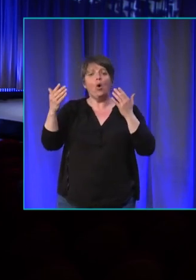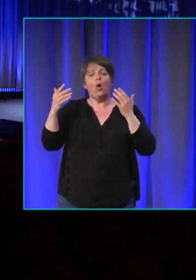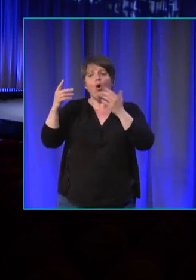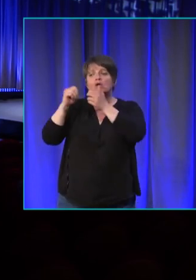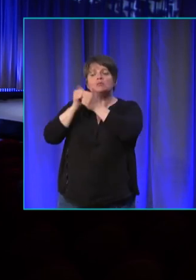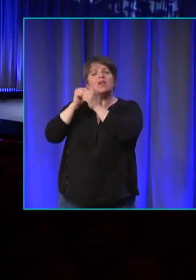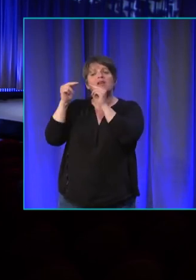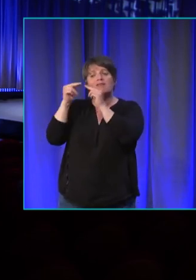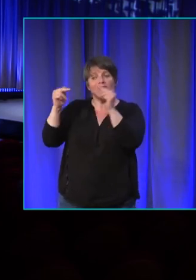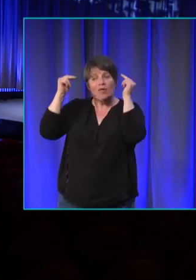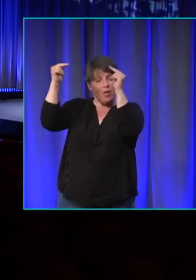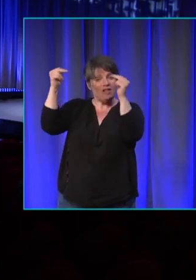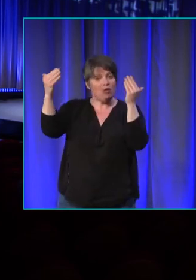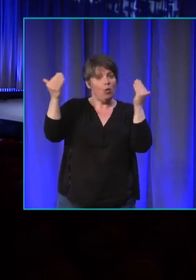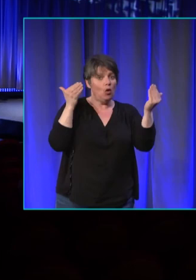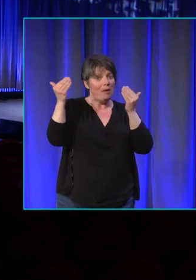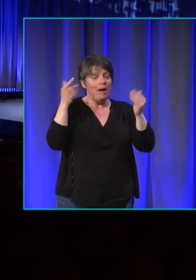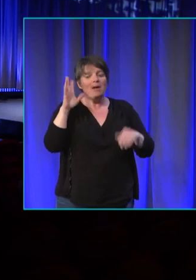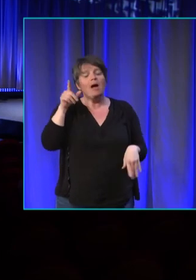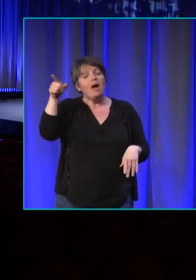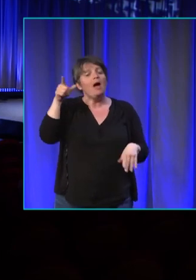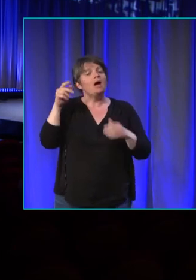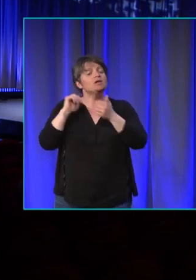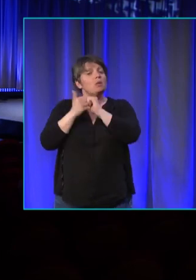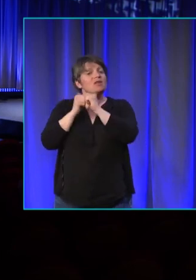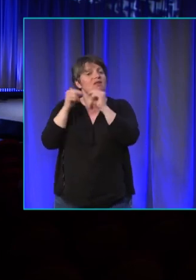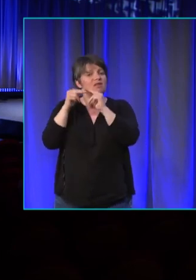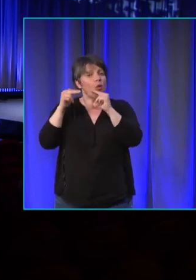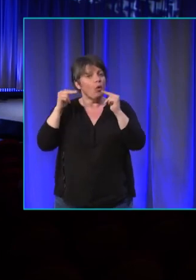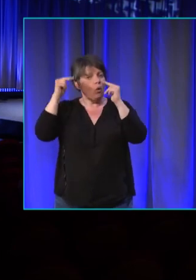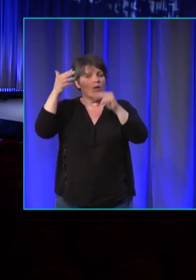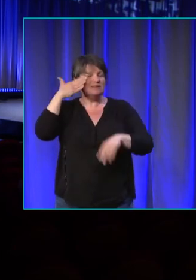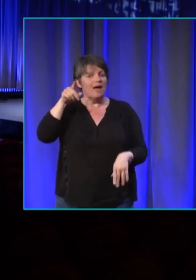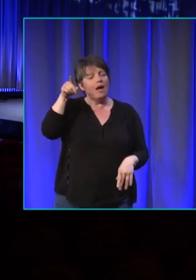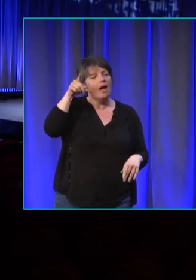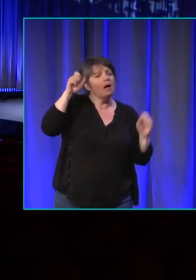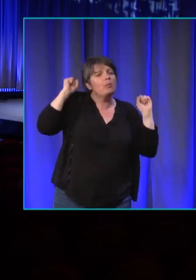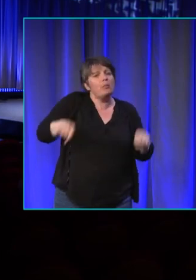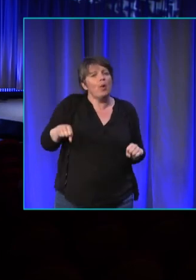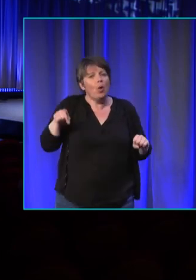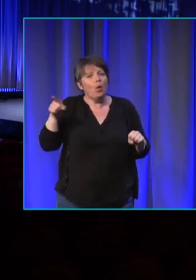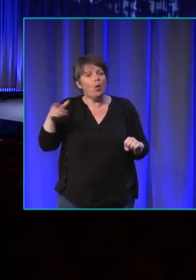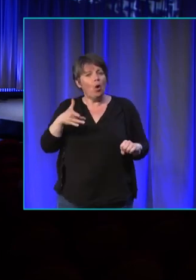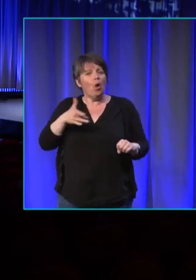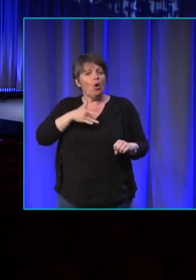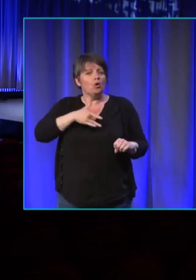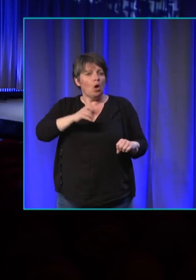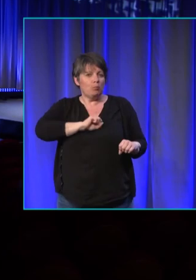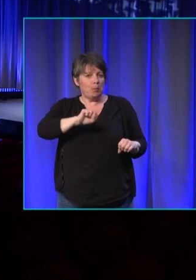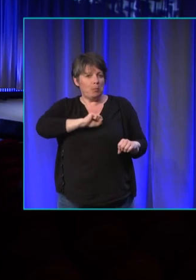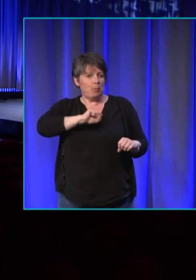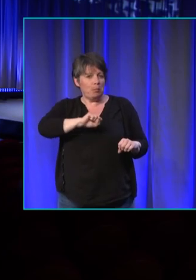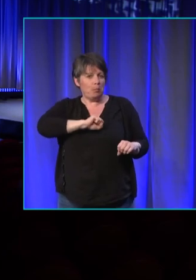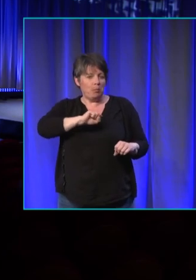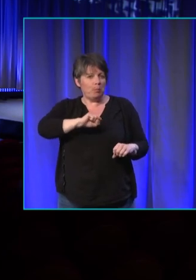niveau. Or, chez les athlètes de haut niveau, on sait qu'ils ont une capacité à maintenir une